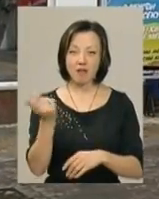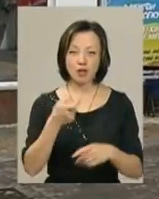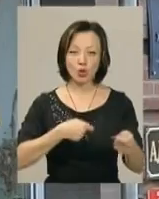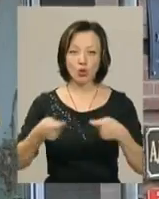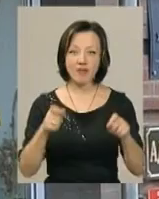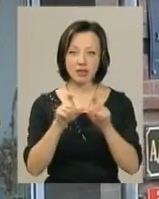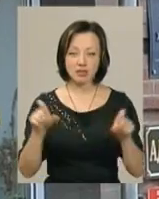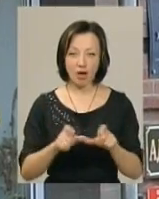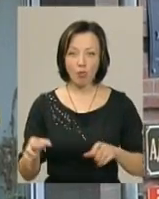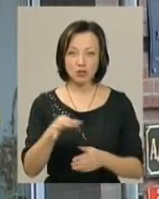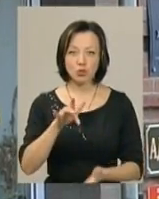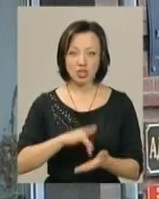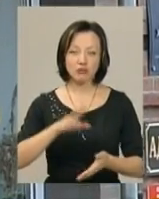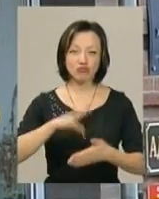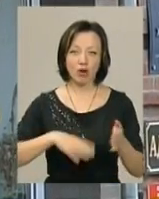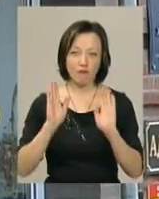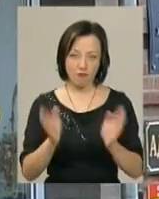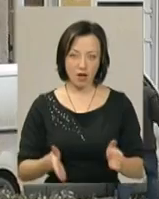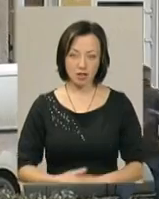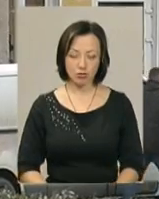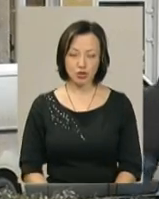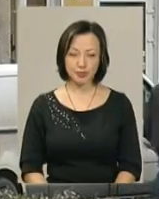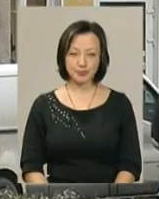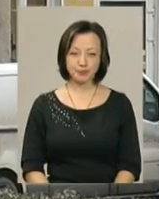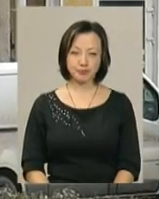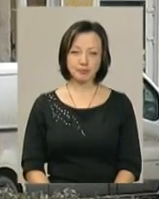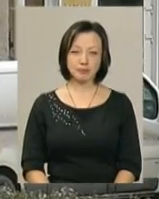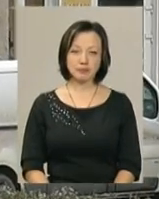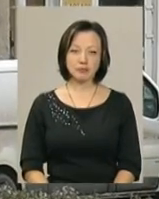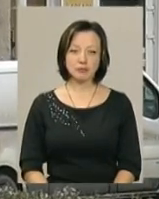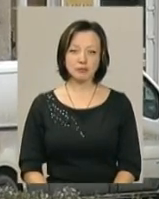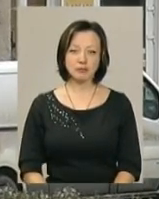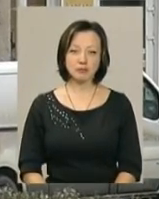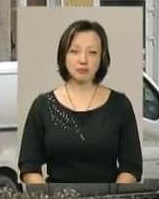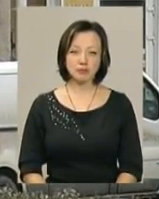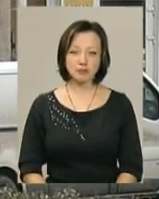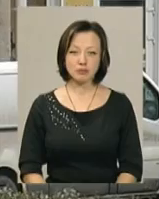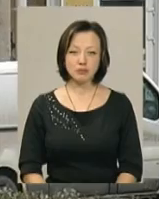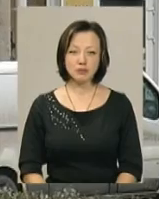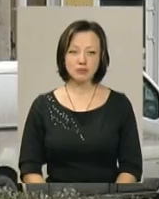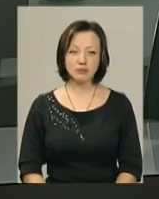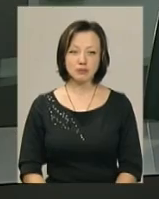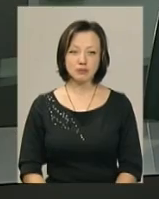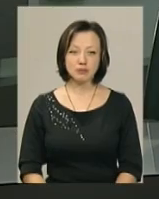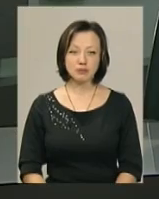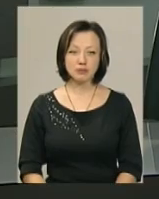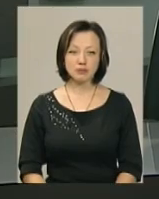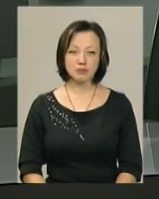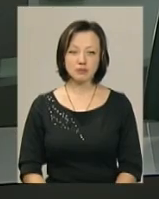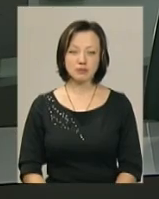торговельних закладів обласного центру штрафуватимуть. Дарина Денисенко, Віктор Кривий, новини, Поділля-Центр.